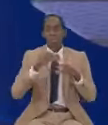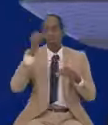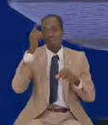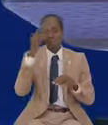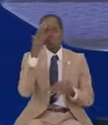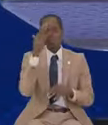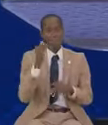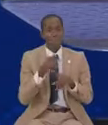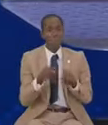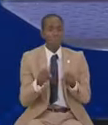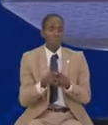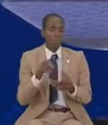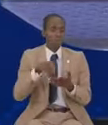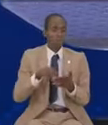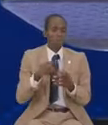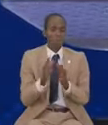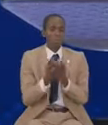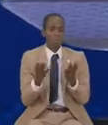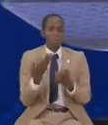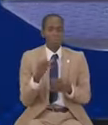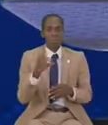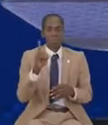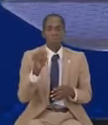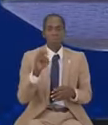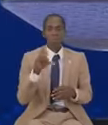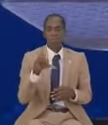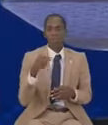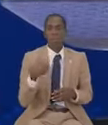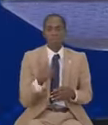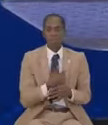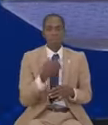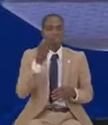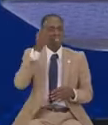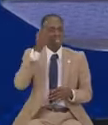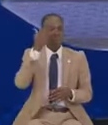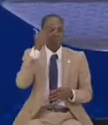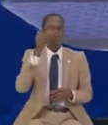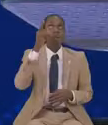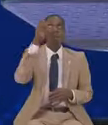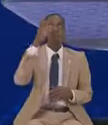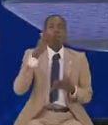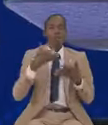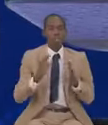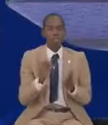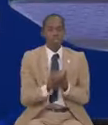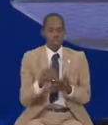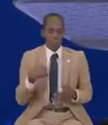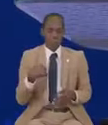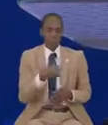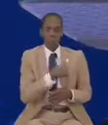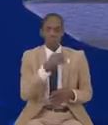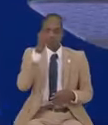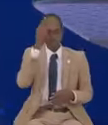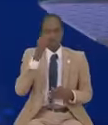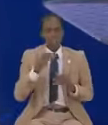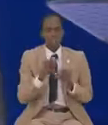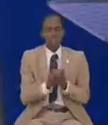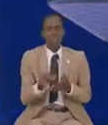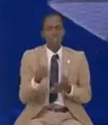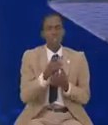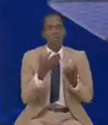et il n'aurait pas compté pourquoi mais en lisant le livre de de Daniel de Jérémy on va comprendre pourquoi tu as fait cela